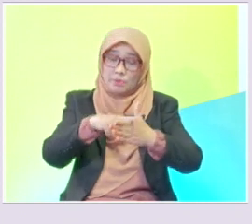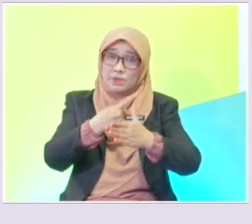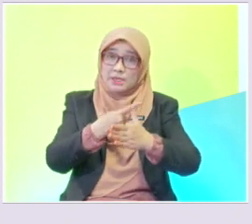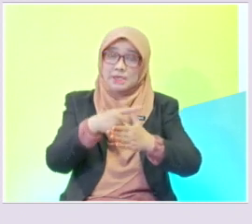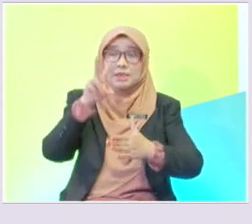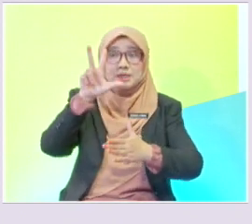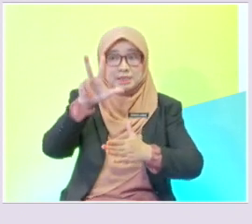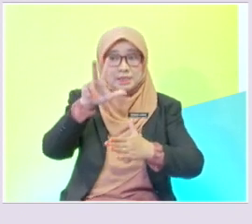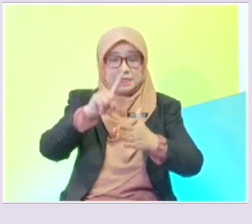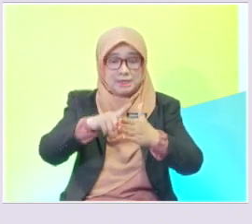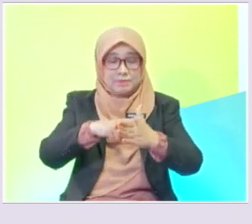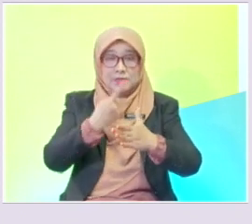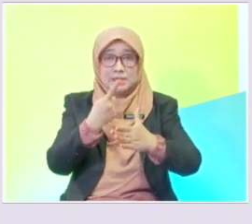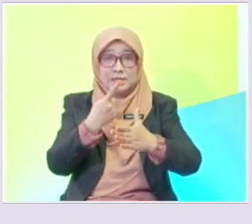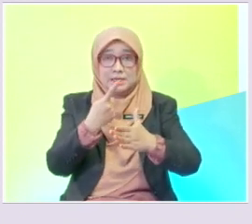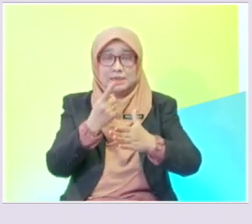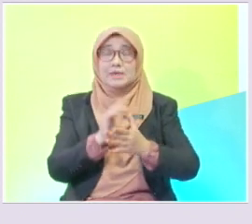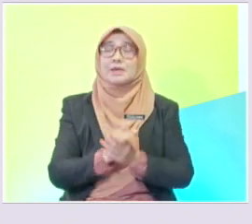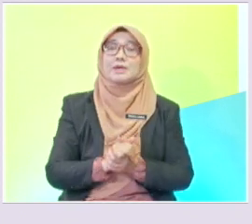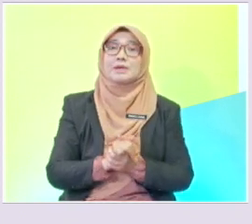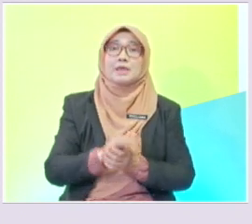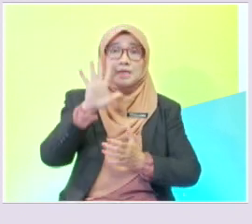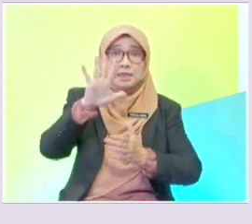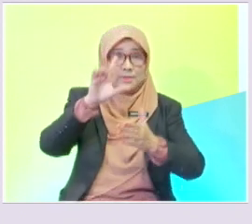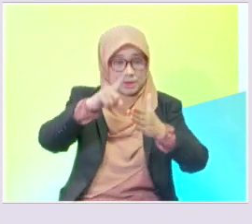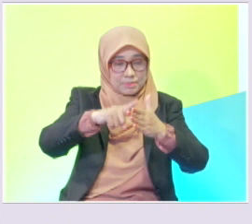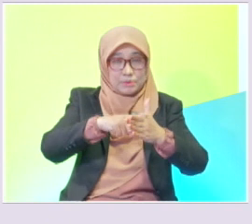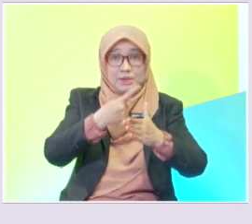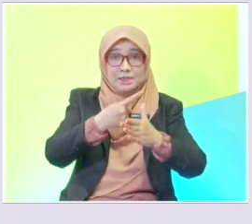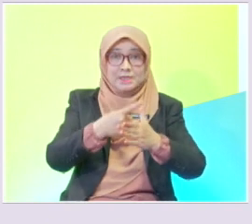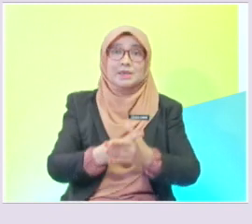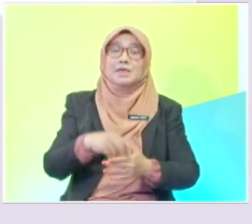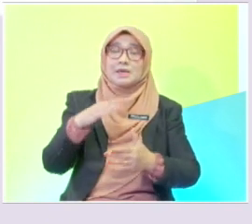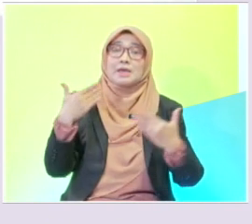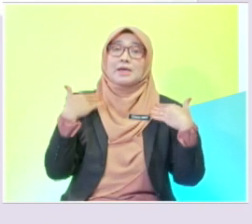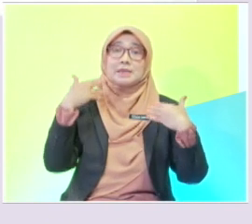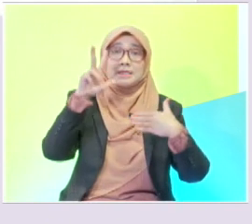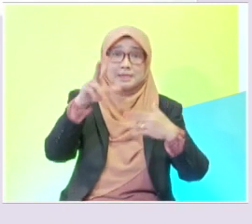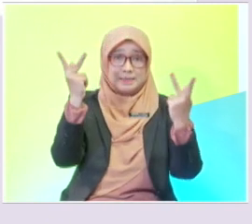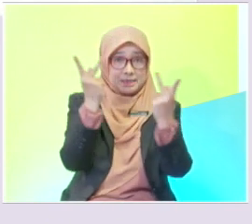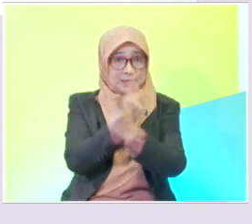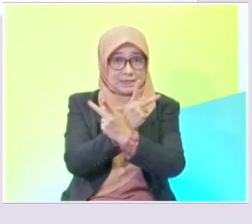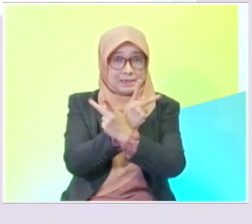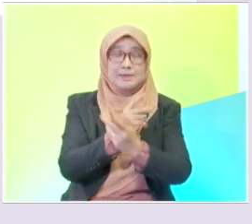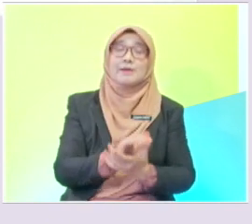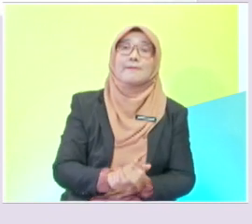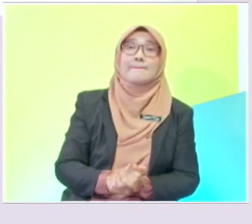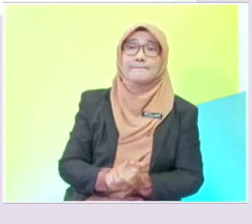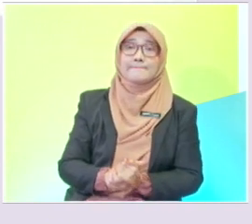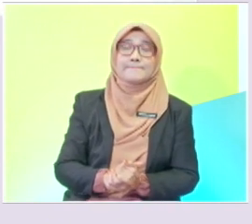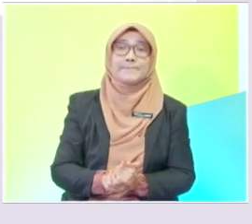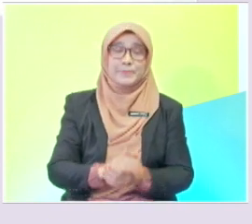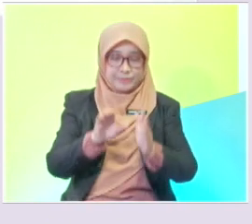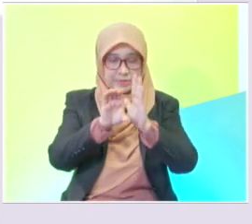3 bulan dan juga 5 bulan, dos yang ketiga. Okey, untuk lebih jelas lagi, ini adalah